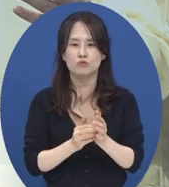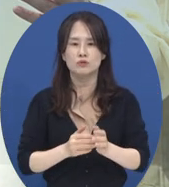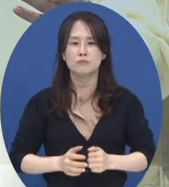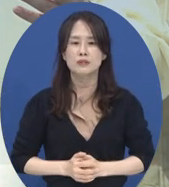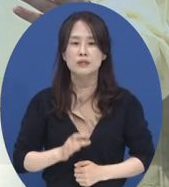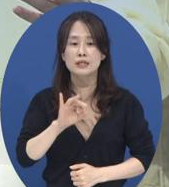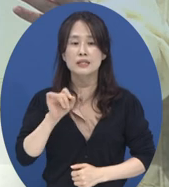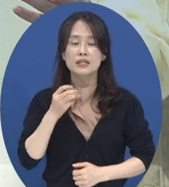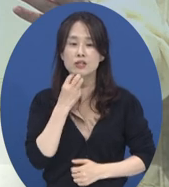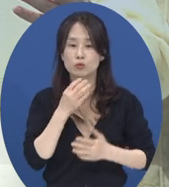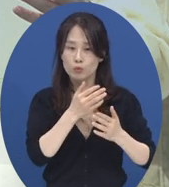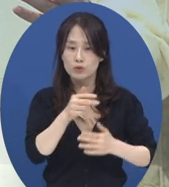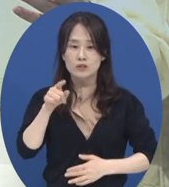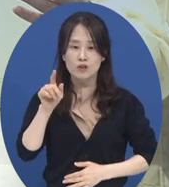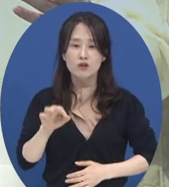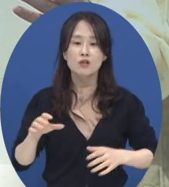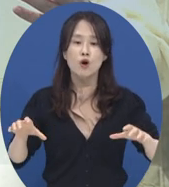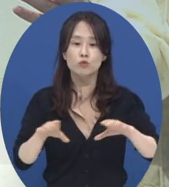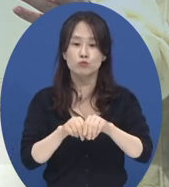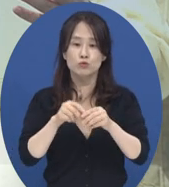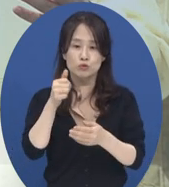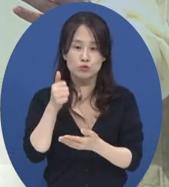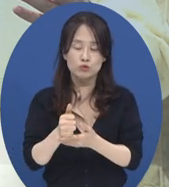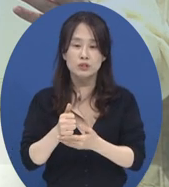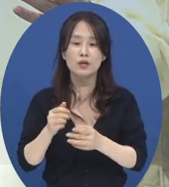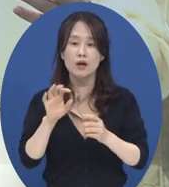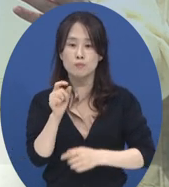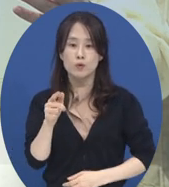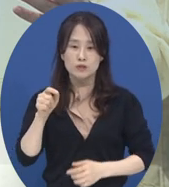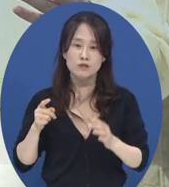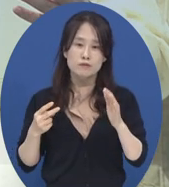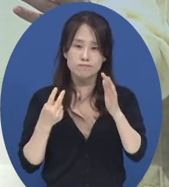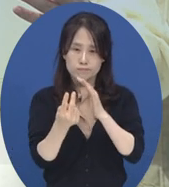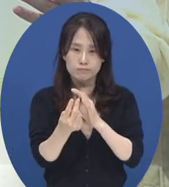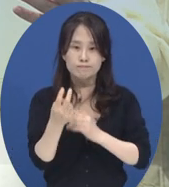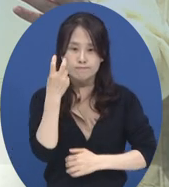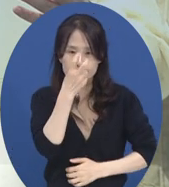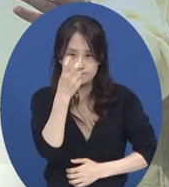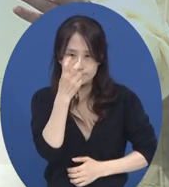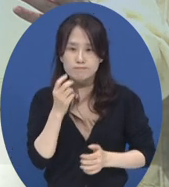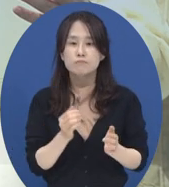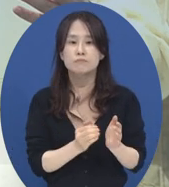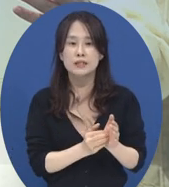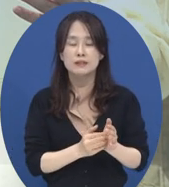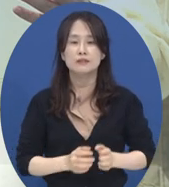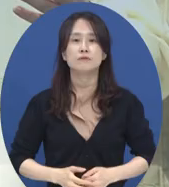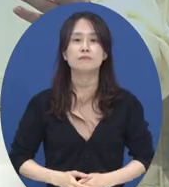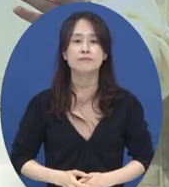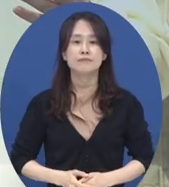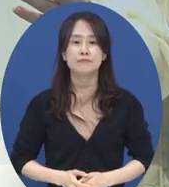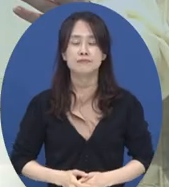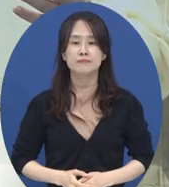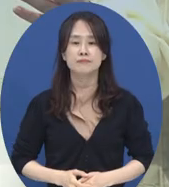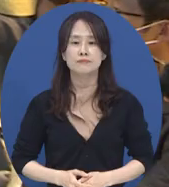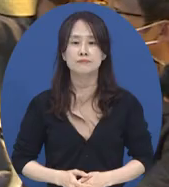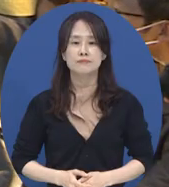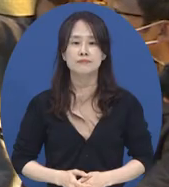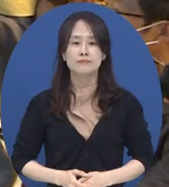이재명 경기도지사와 정세균 국무총리가 포천 현장을 방문해 점검에 나섰습니다. 김태희 기자의 보도입니다.